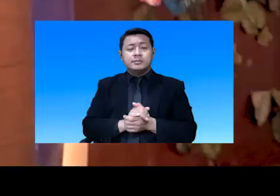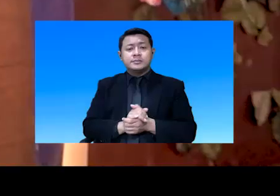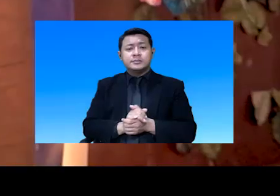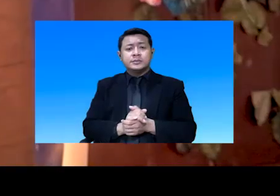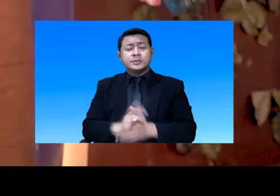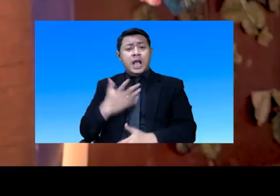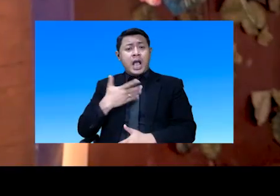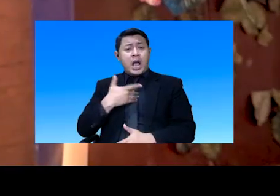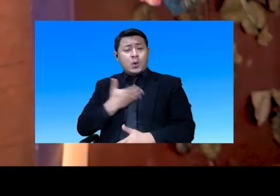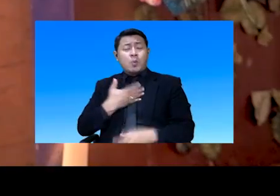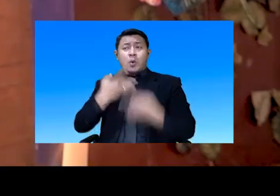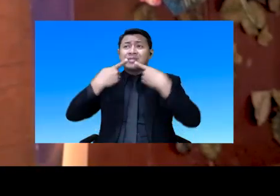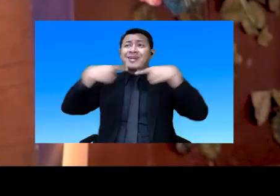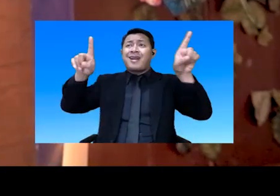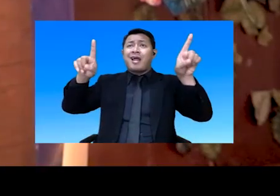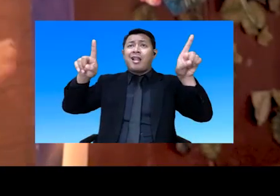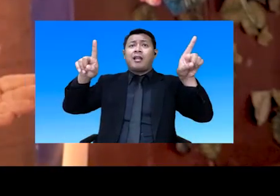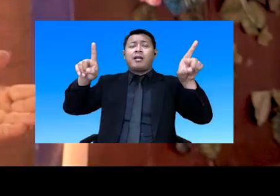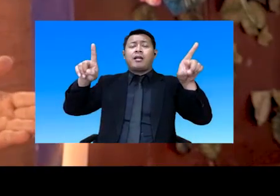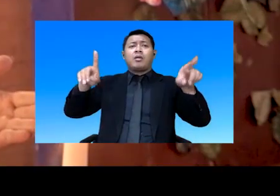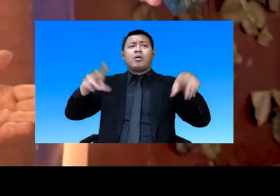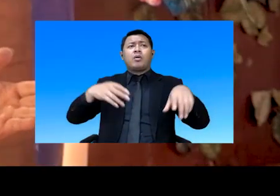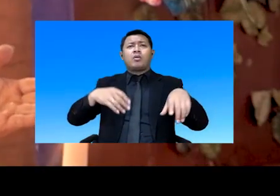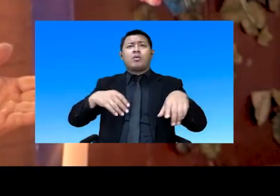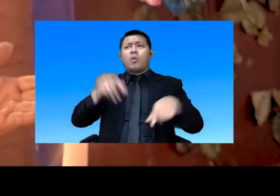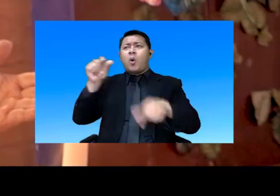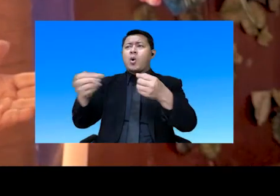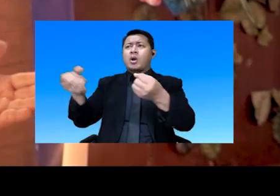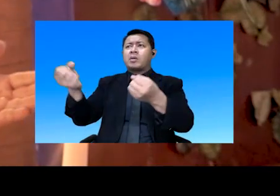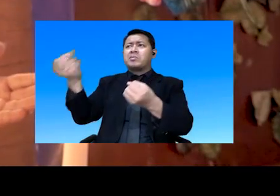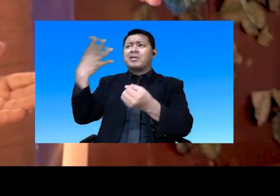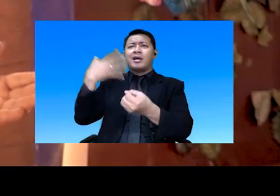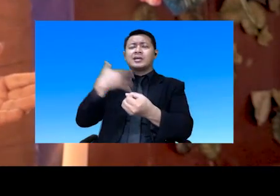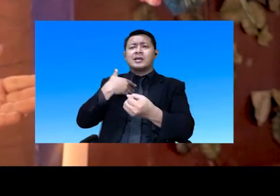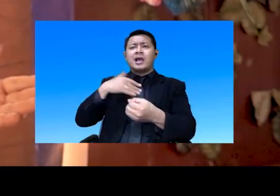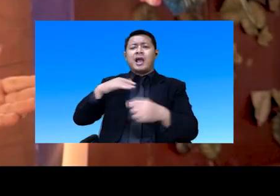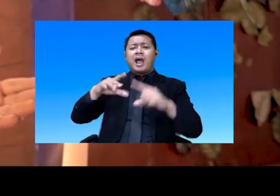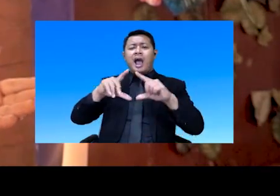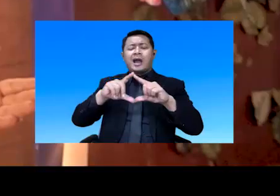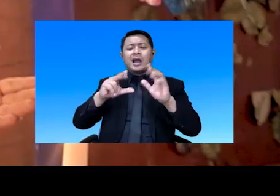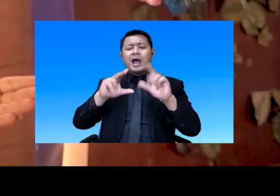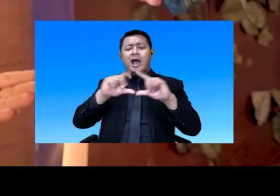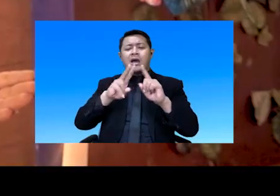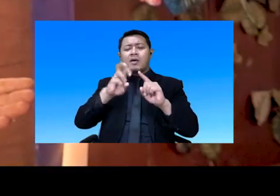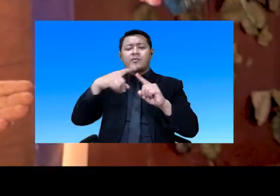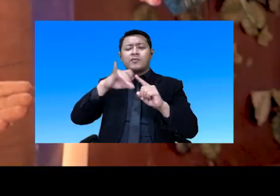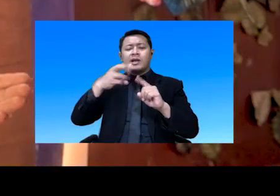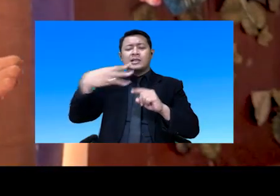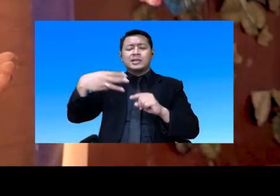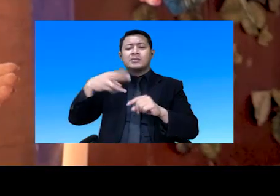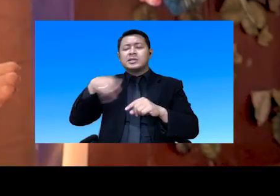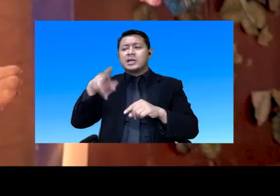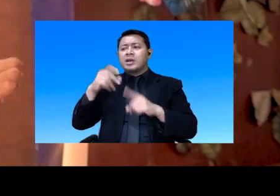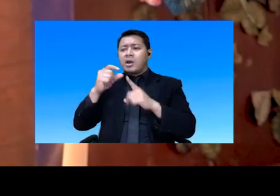Aku pengen populer. Maka ketika orang mengatakan waktu itu Ana Avanti mencari popularitas, saya